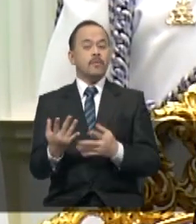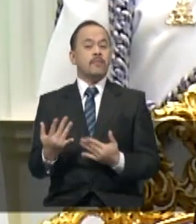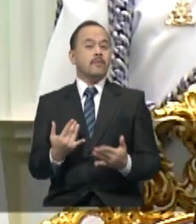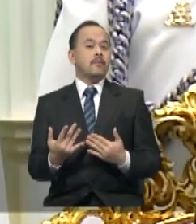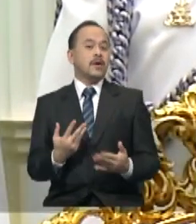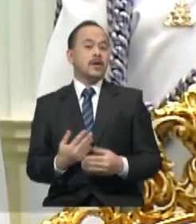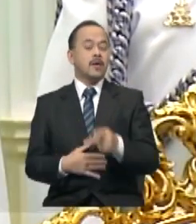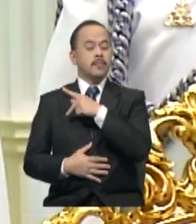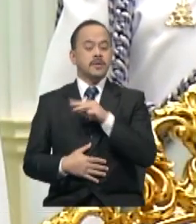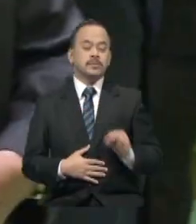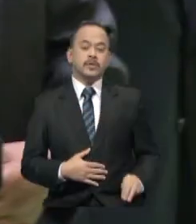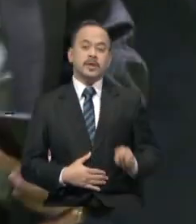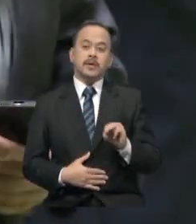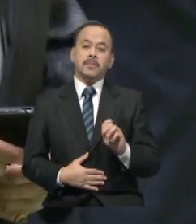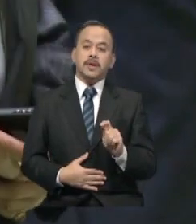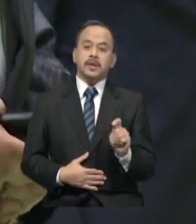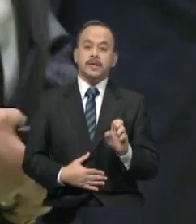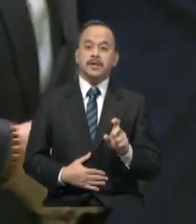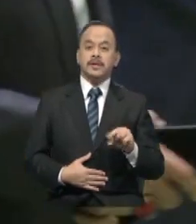Highness Prince Abdul Mateen.